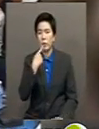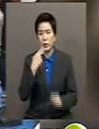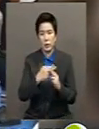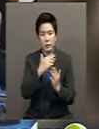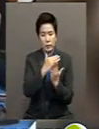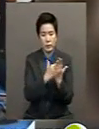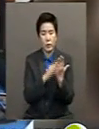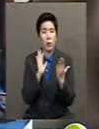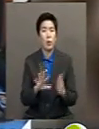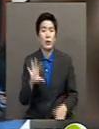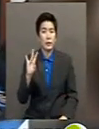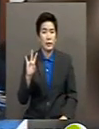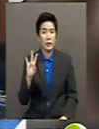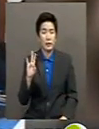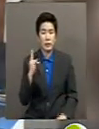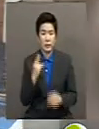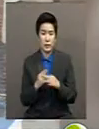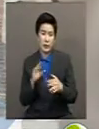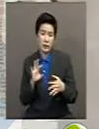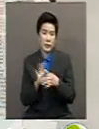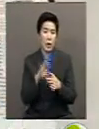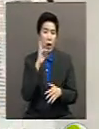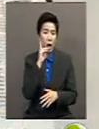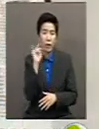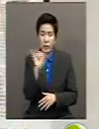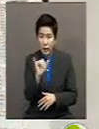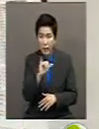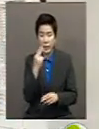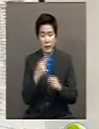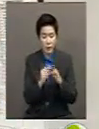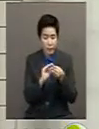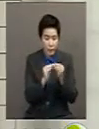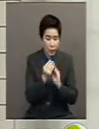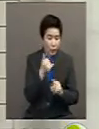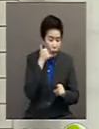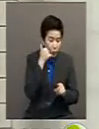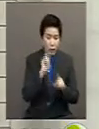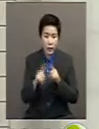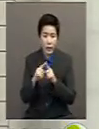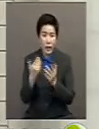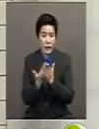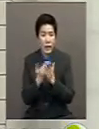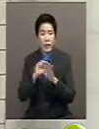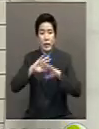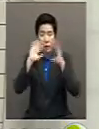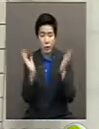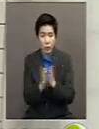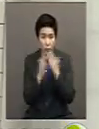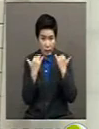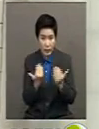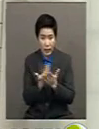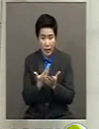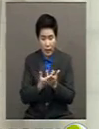ายชื่อตำรวจ7นายที่มีข่าวแล้วก็ปรากฏทั้งชื่อทั้งเบอร์โทรศัพท์ระบุจำนวนเงินด้วยนะครับว่าใครรับ